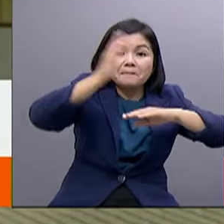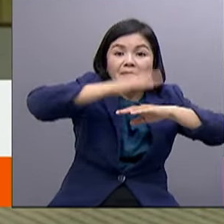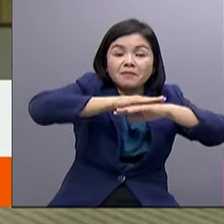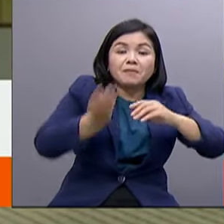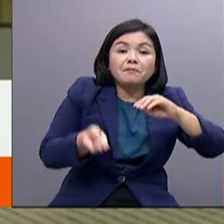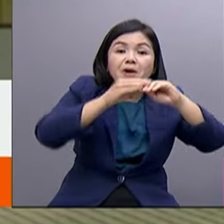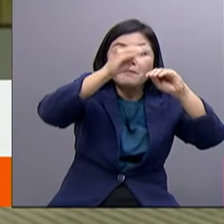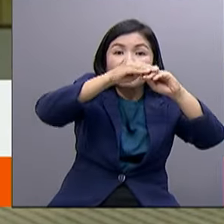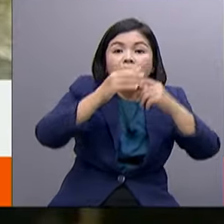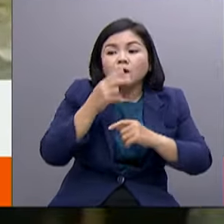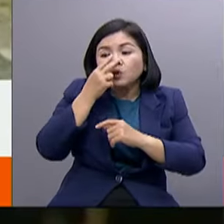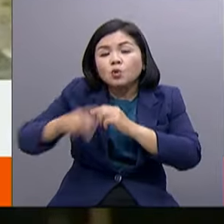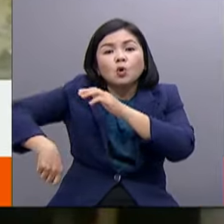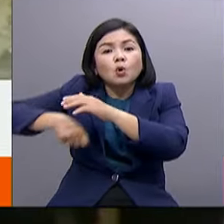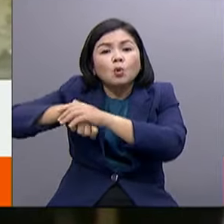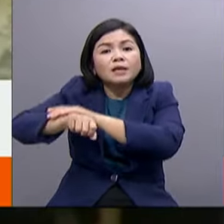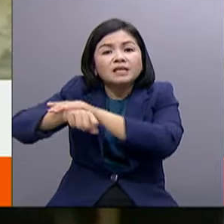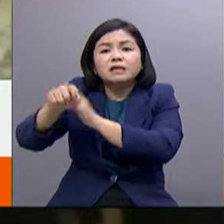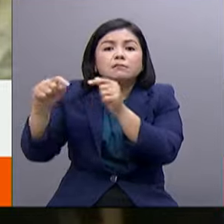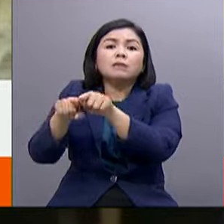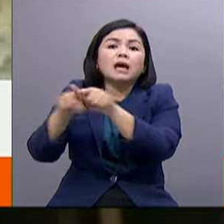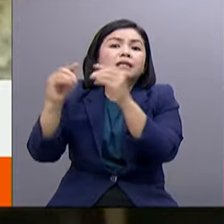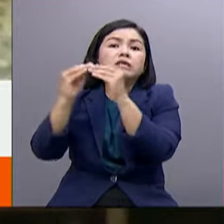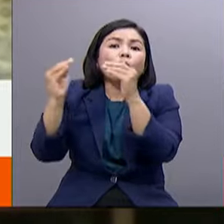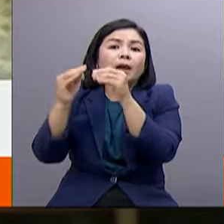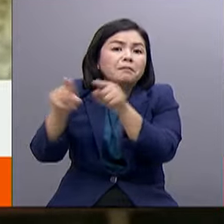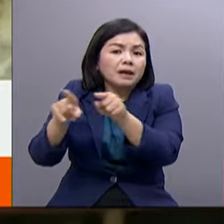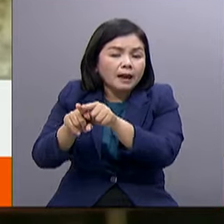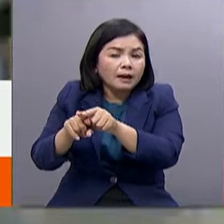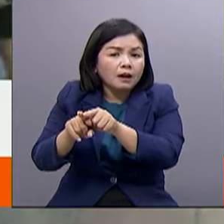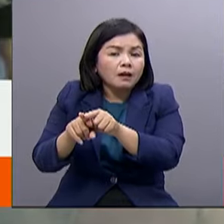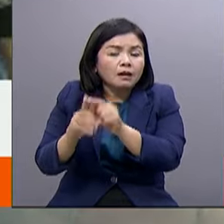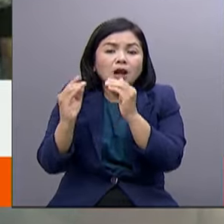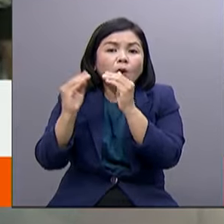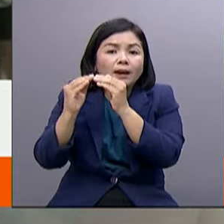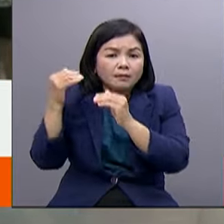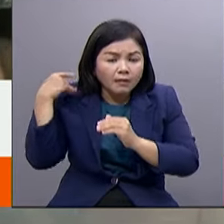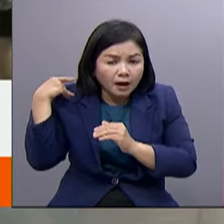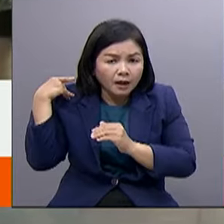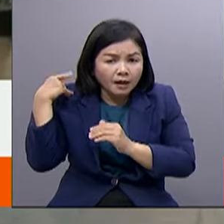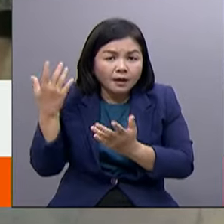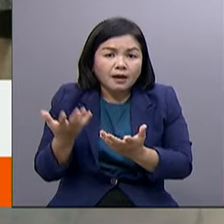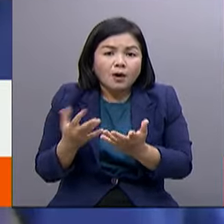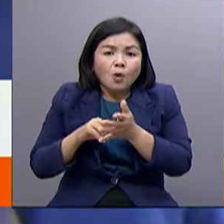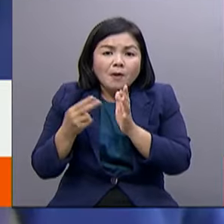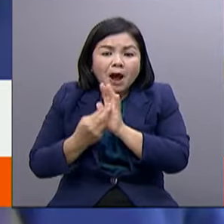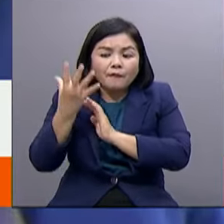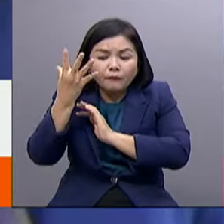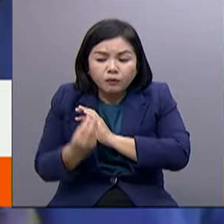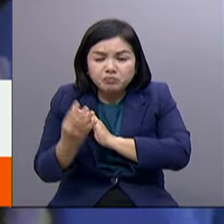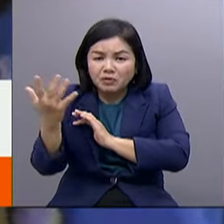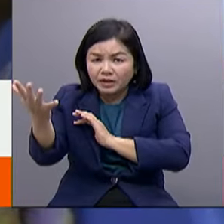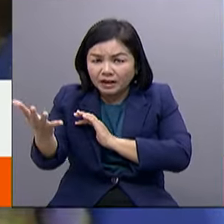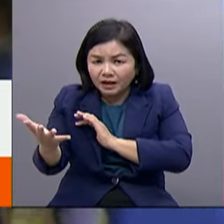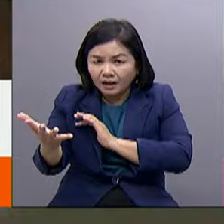ไปในเปอร์เซ็นต์ที่พอๆกันคือ 8% ต่อปีนะครับเพราะนั้นนี่มันก็ไม่ได้มีอะไรที่จะเปลี่ยนนะครับออก